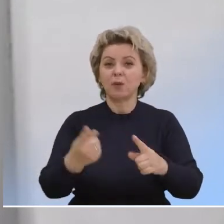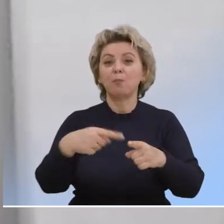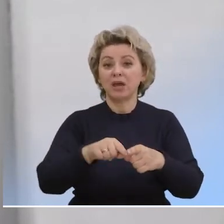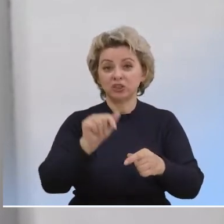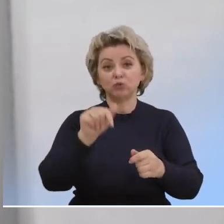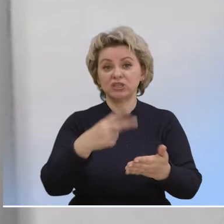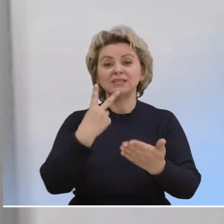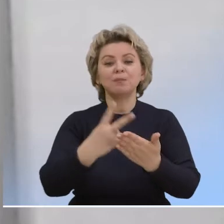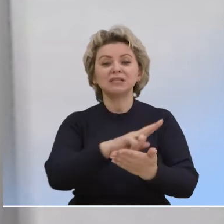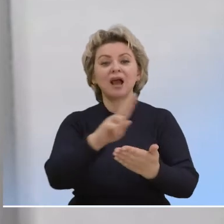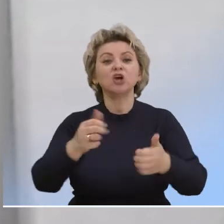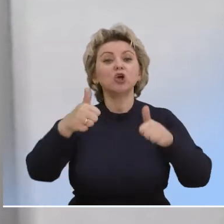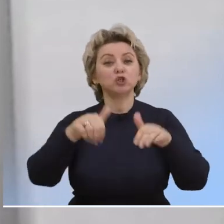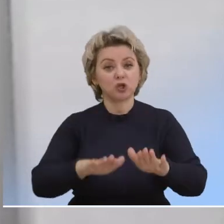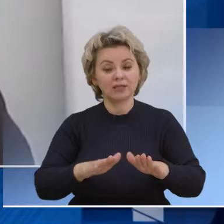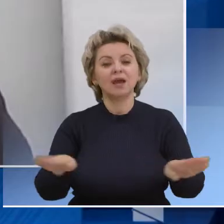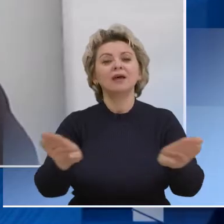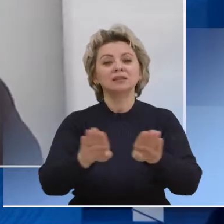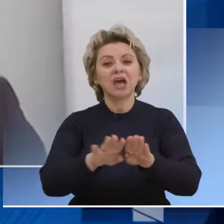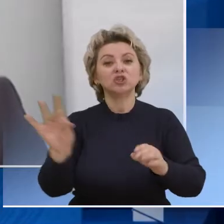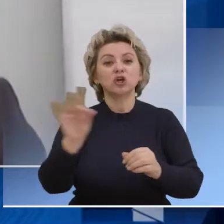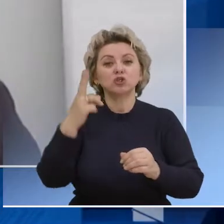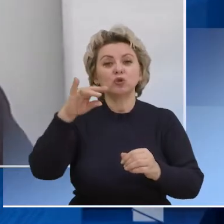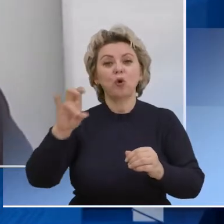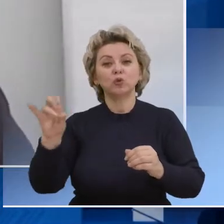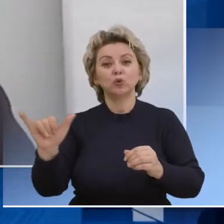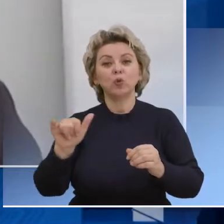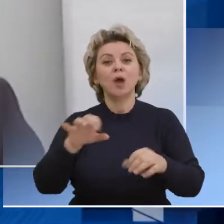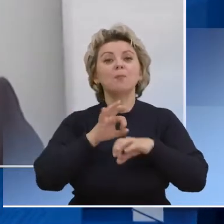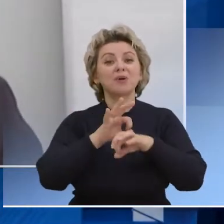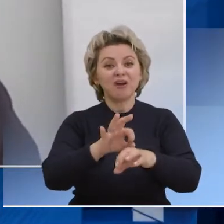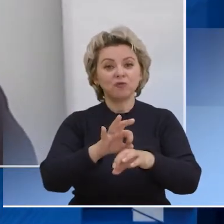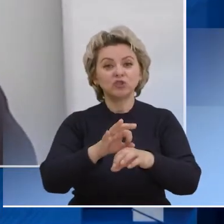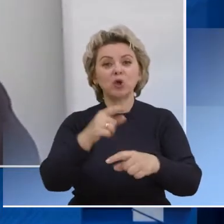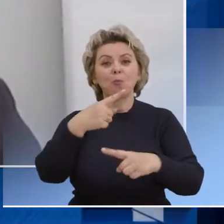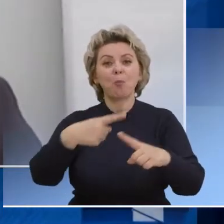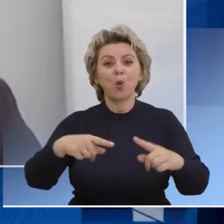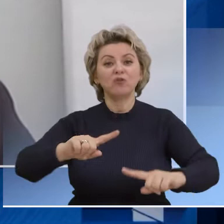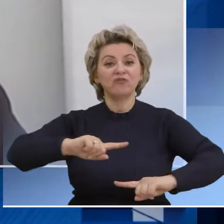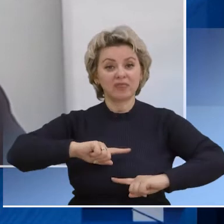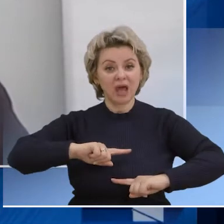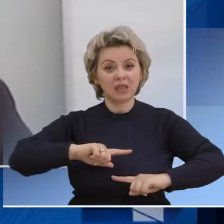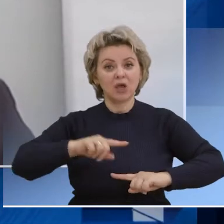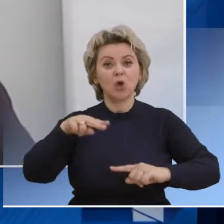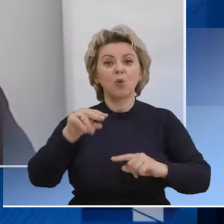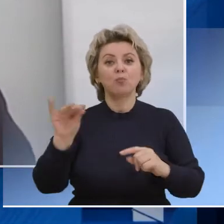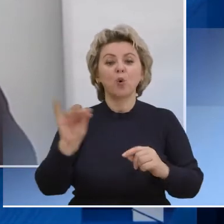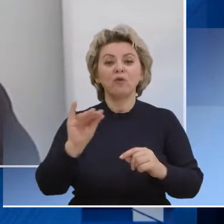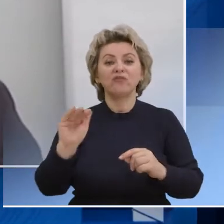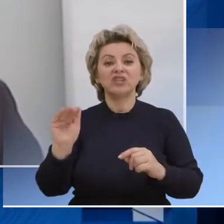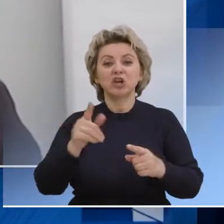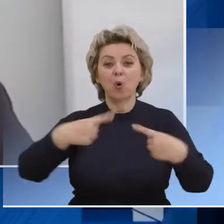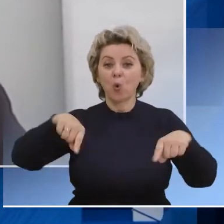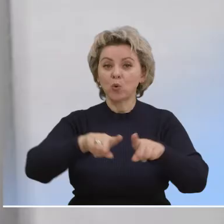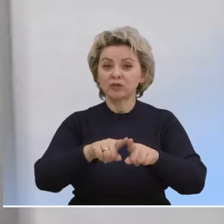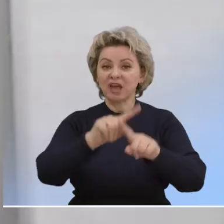Поэтому будет интересно посмотреть, как его решат. Также в Ростове-на-Дону планируется проведение полуфинала по Южному